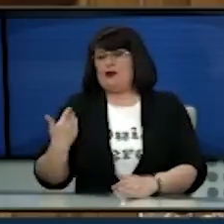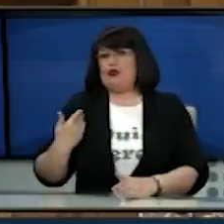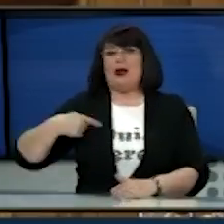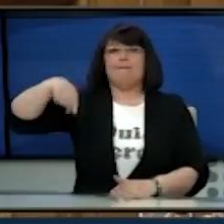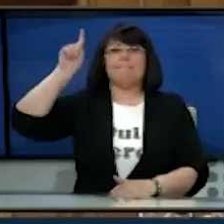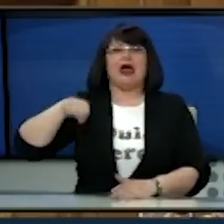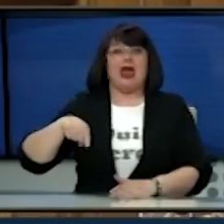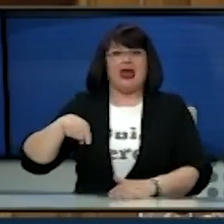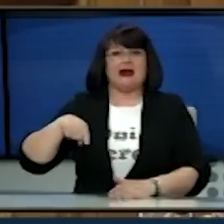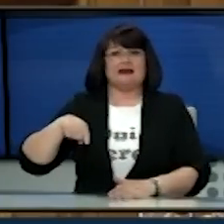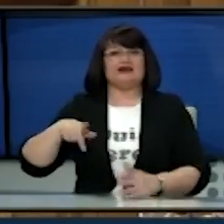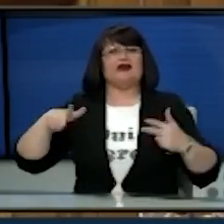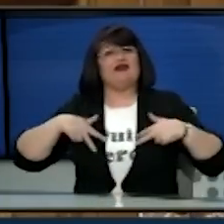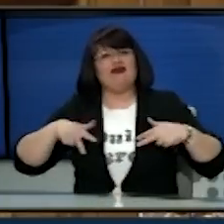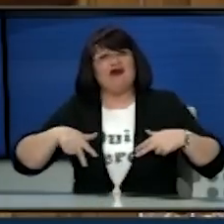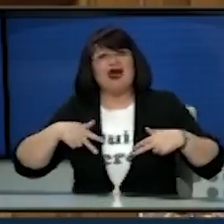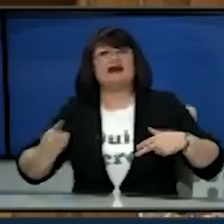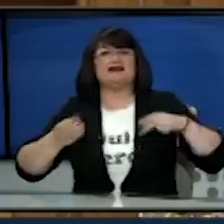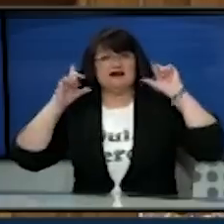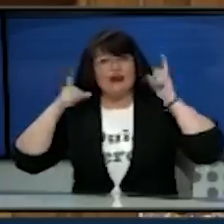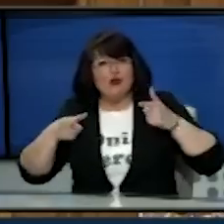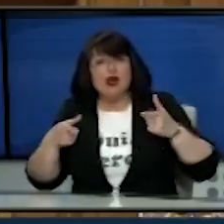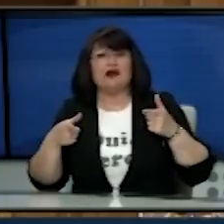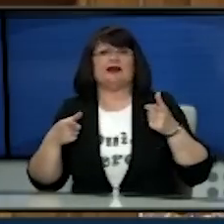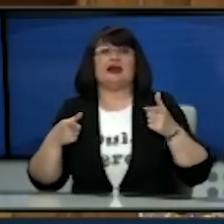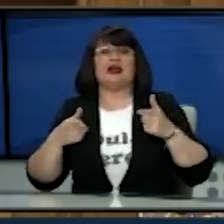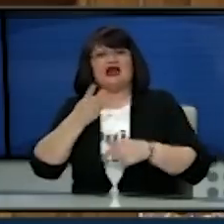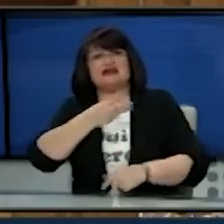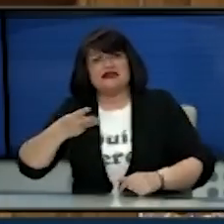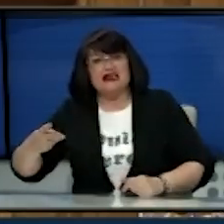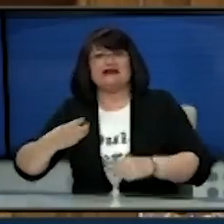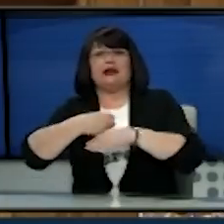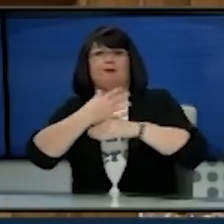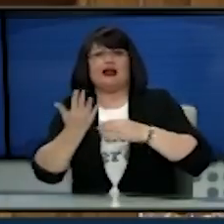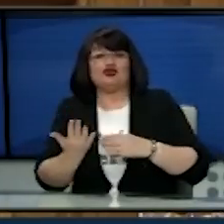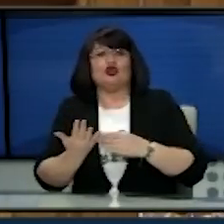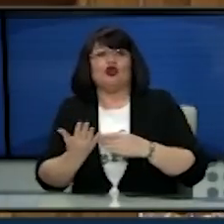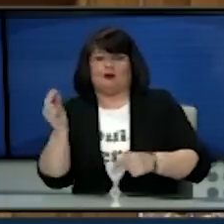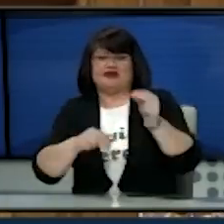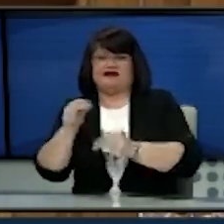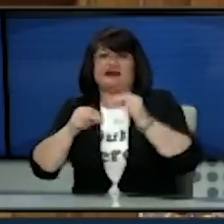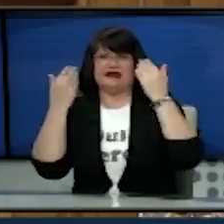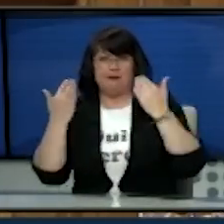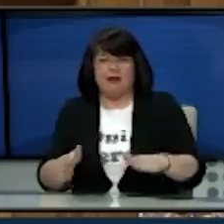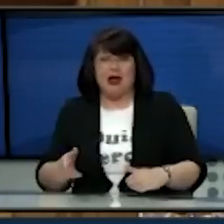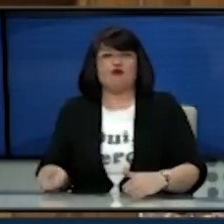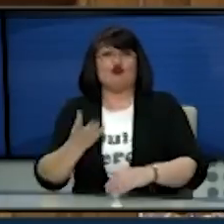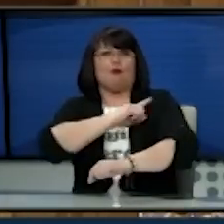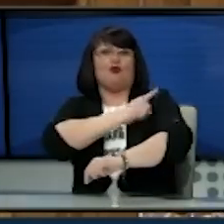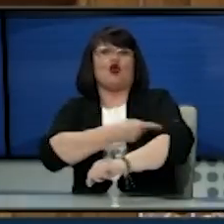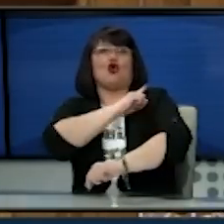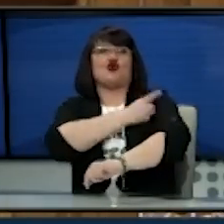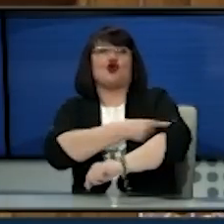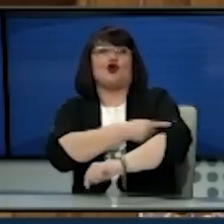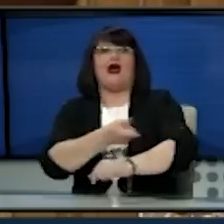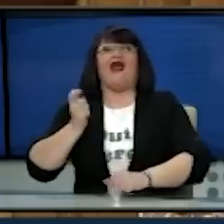όλοι μαζί, κυβέρνηση της Νέας Δημοκρατίας, ΣΥΡΙΖΑ, ΠΑΣΟΚ, ψηφίσατε να δοθούν νέα προνόμια